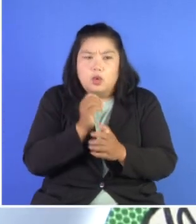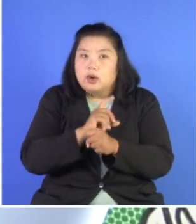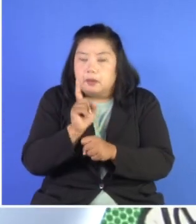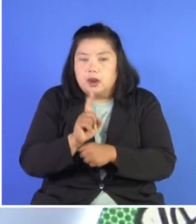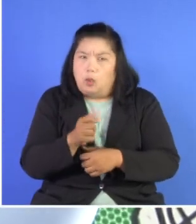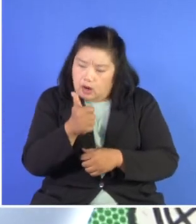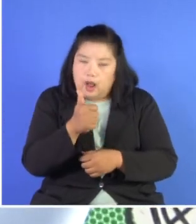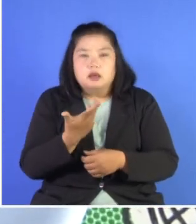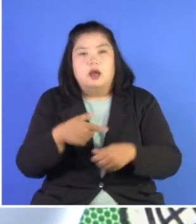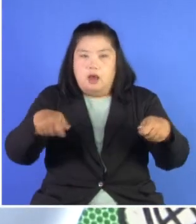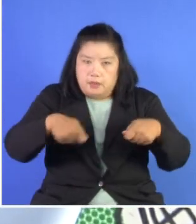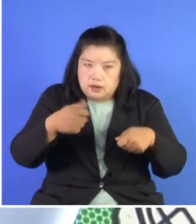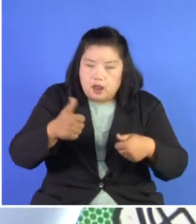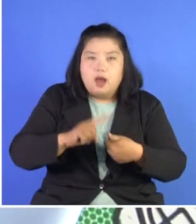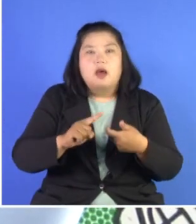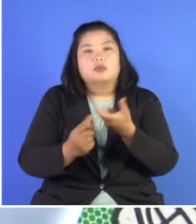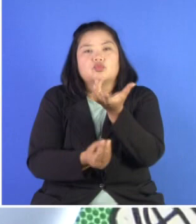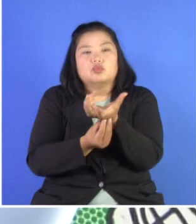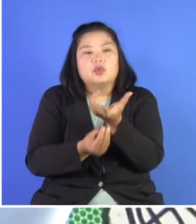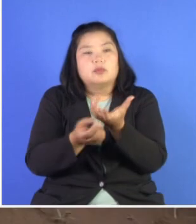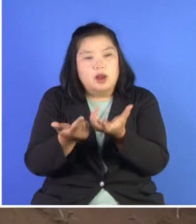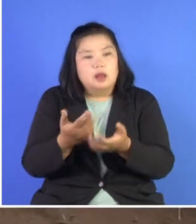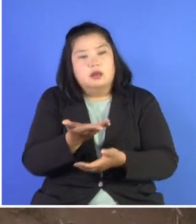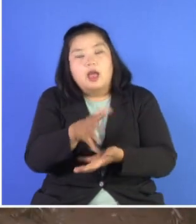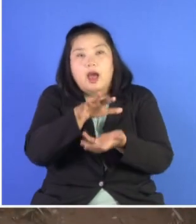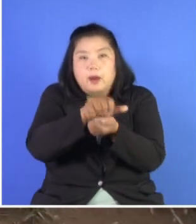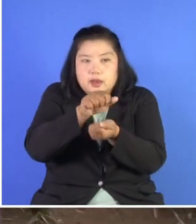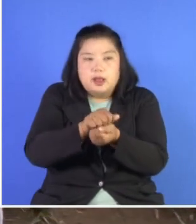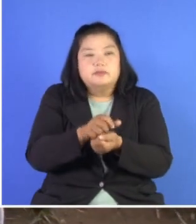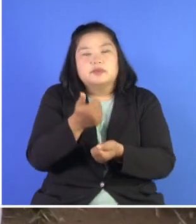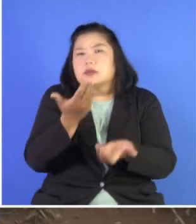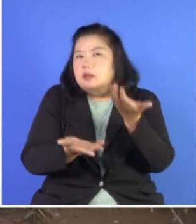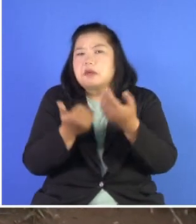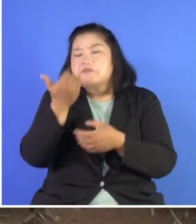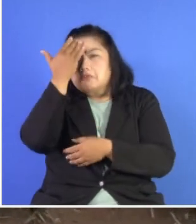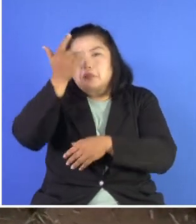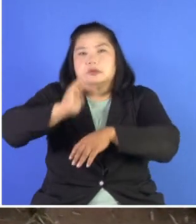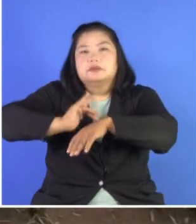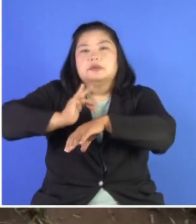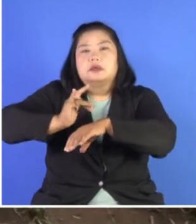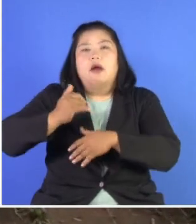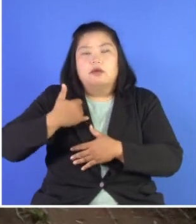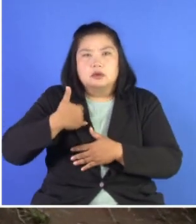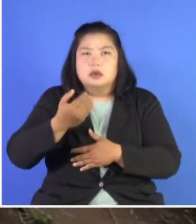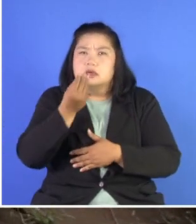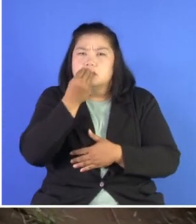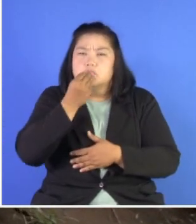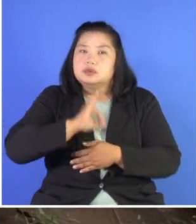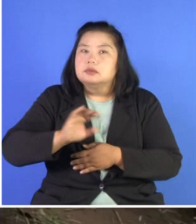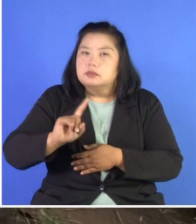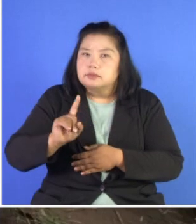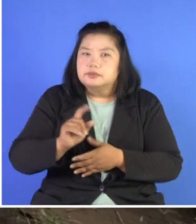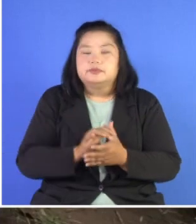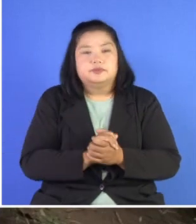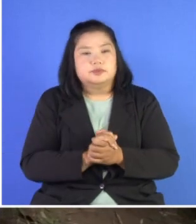แกงก็ได้ไปทำผัดก็ได้นี่เขียวๆแบบเนี้ยเออนี่ก็เพิ่มสมุนไพรเข้าไปนะครับรสชาติมันก็จะเป็นเหมือนกับว่า